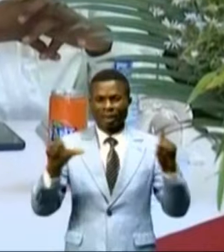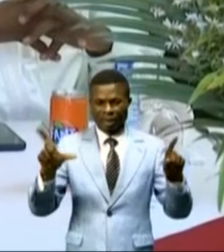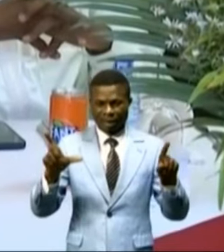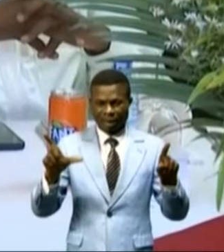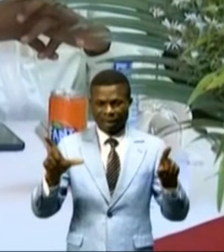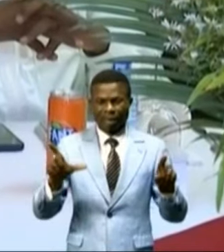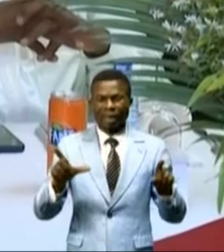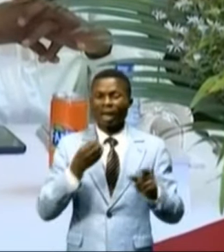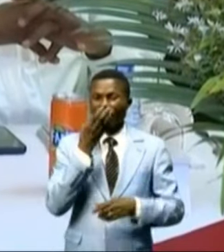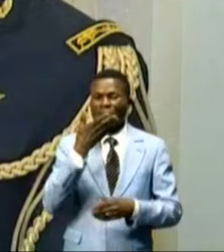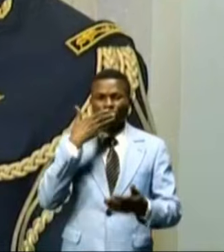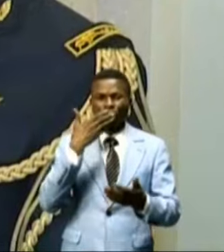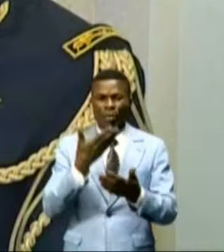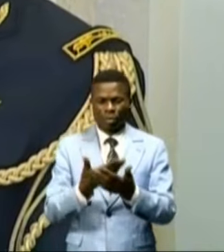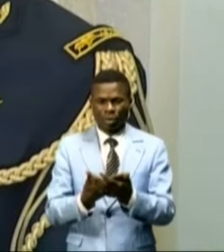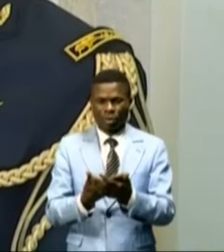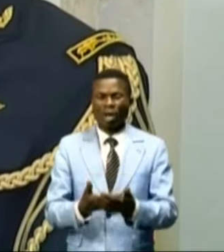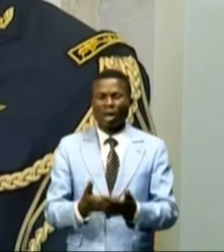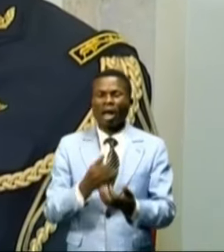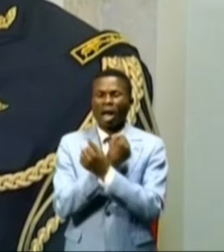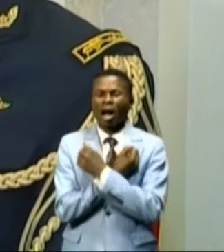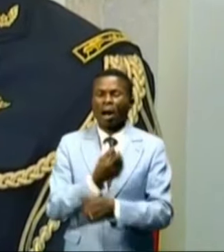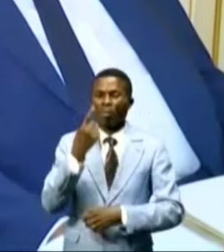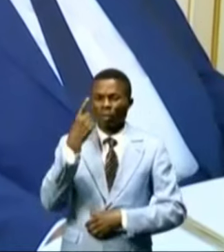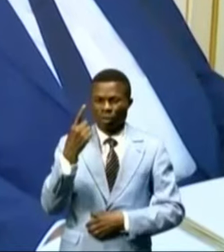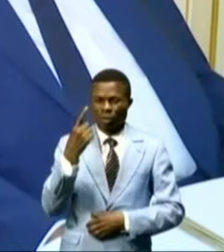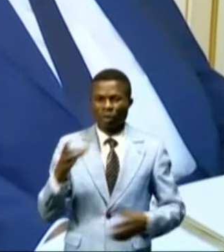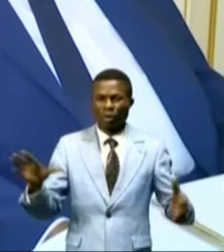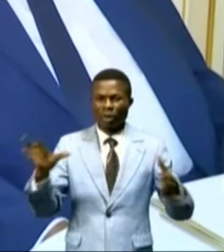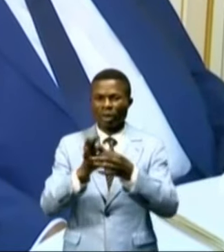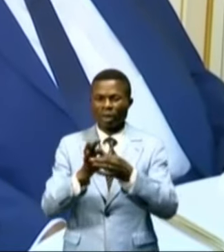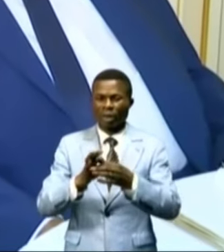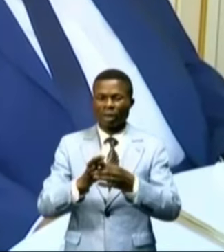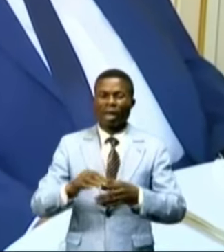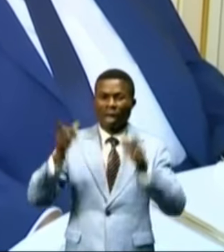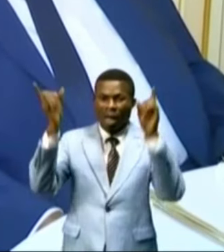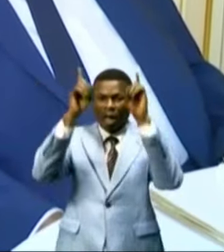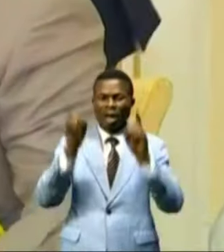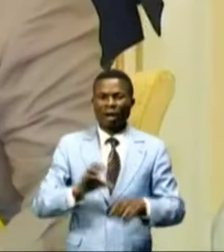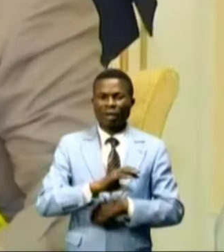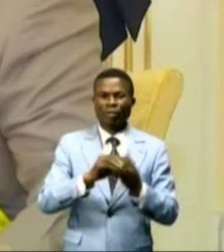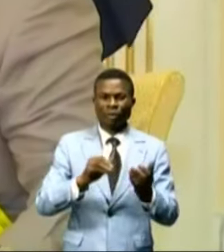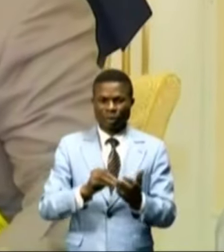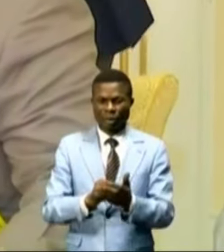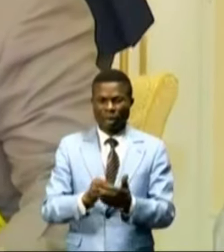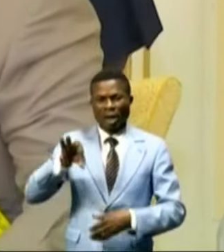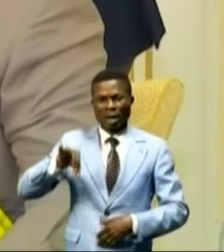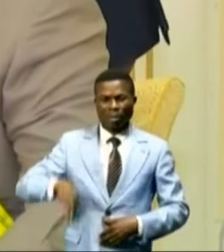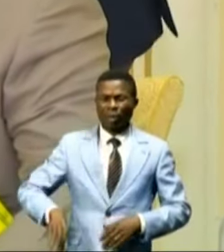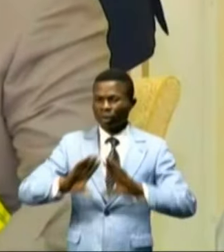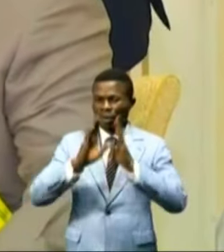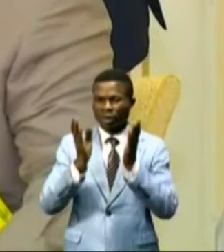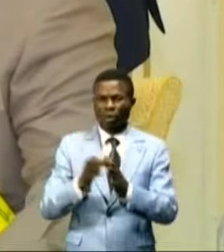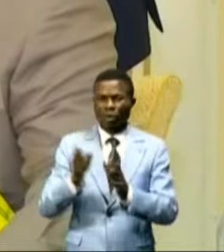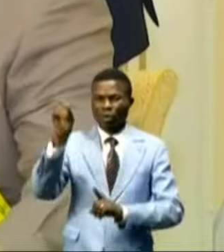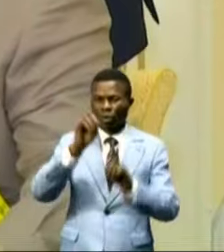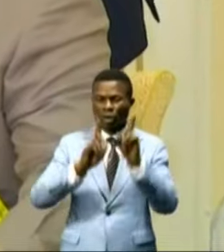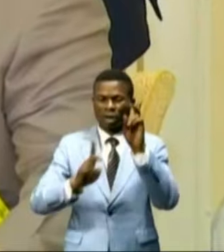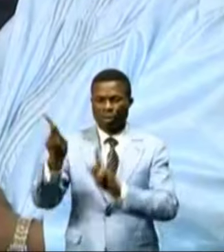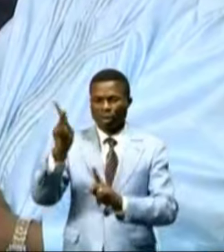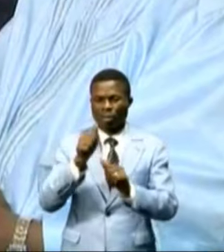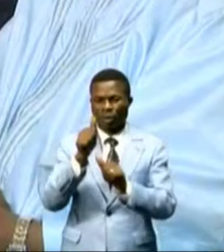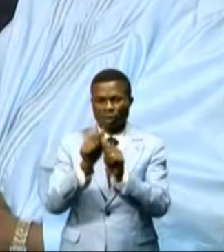bel exemple de solidarité qui doit unir la sous-région d'Afrique centrale pour le bien-être de nos populations